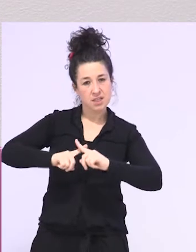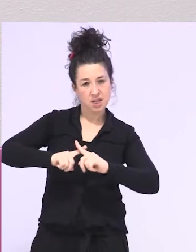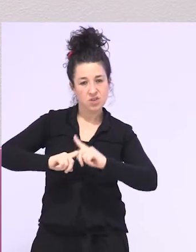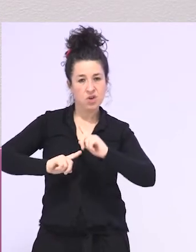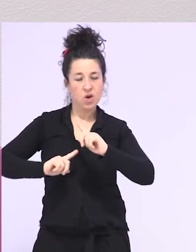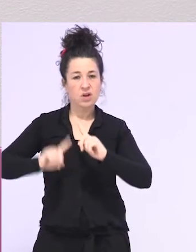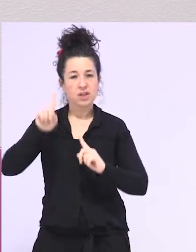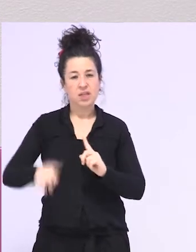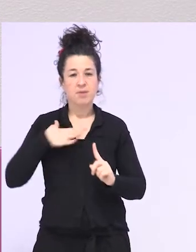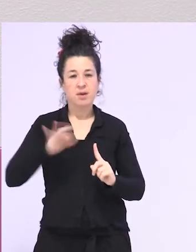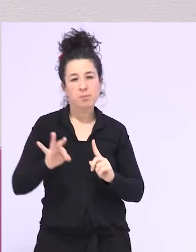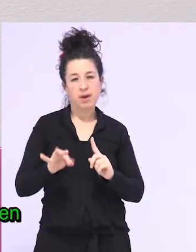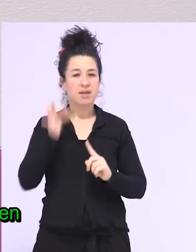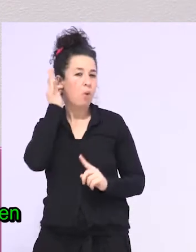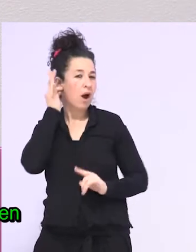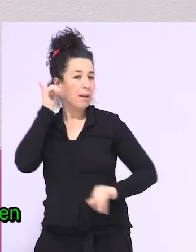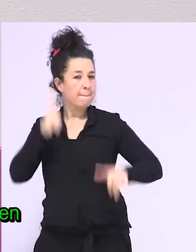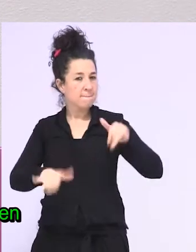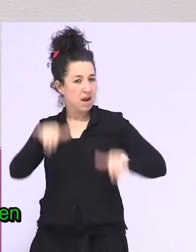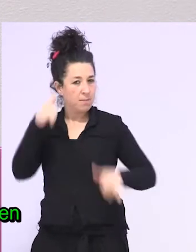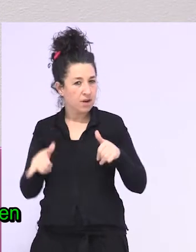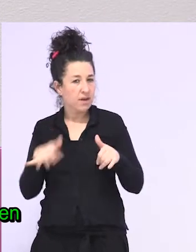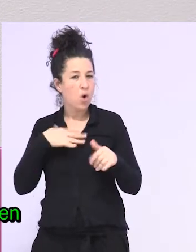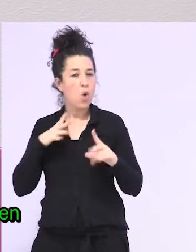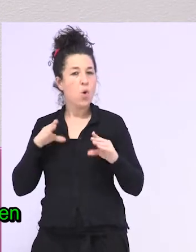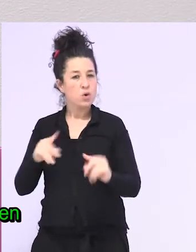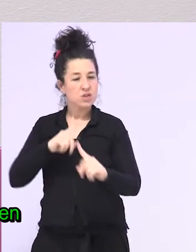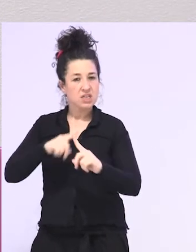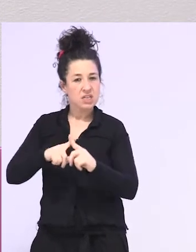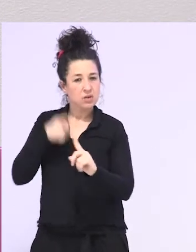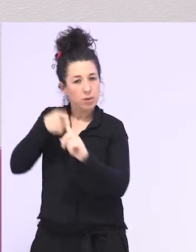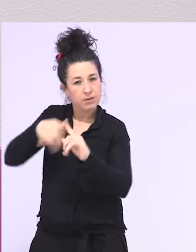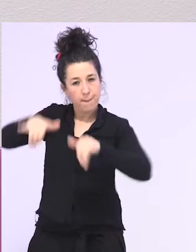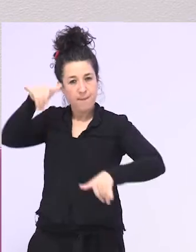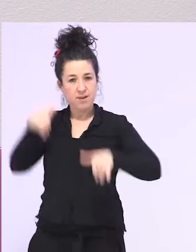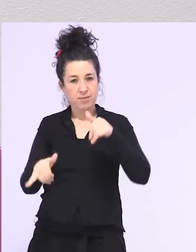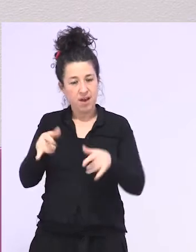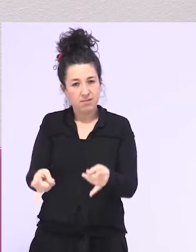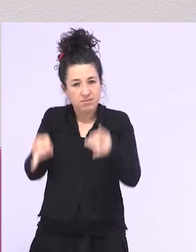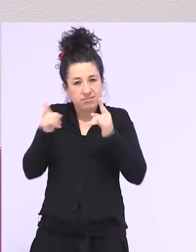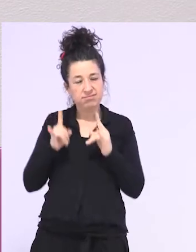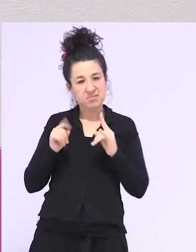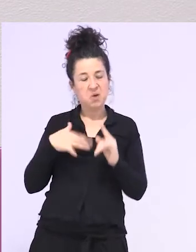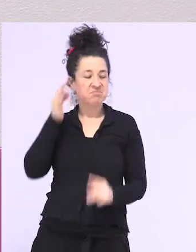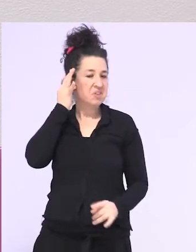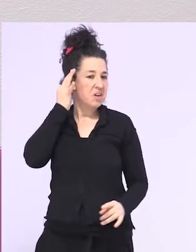izan daiteke ere emakume manipulatzailearena edo sexua manipulaziorako erabiltzen duen emakumearena, emakume